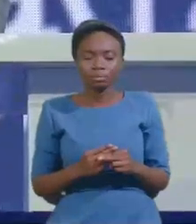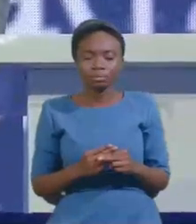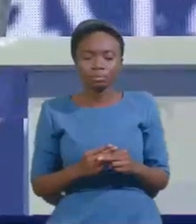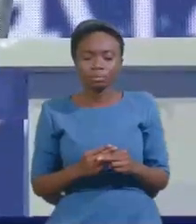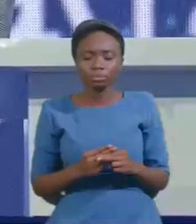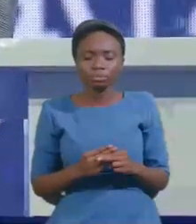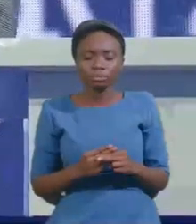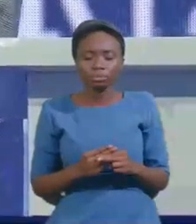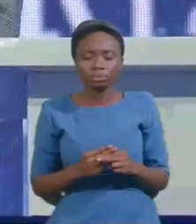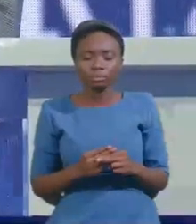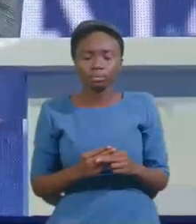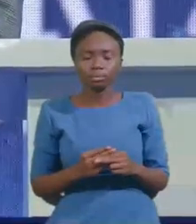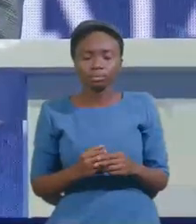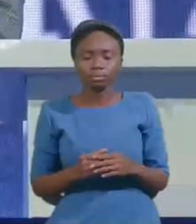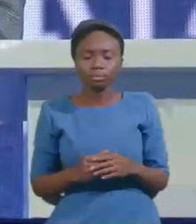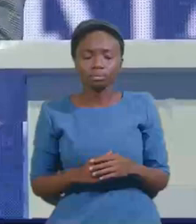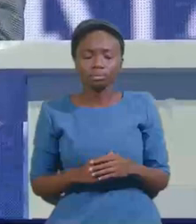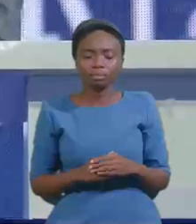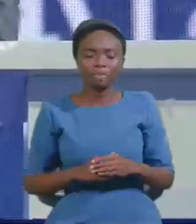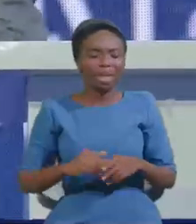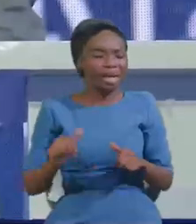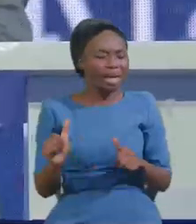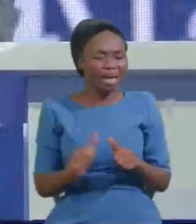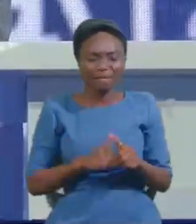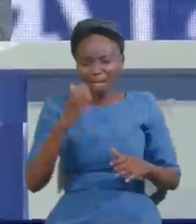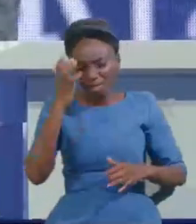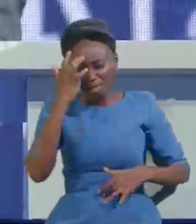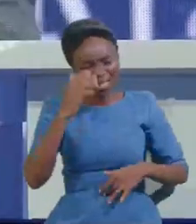Au nom de Jésus.